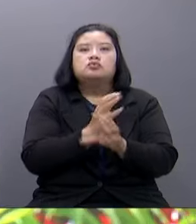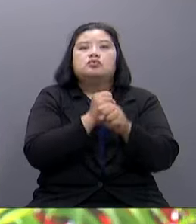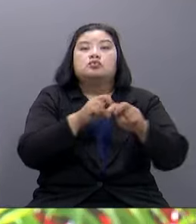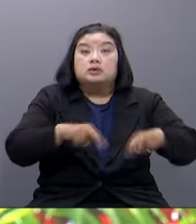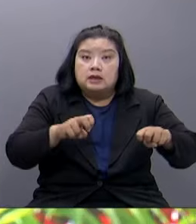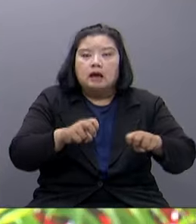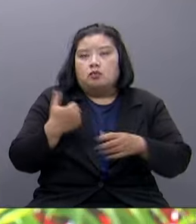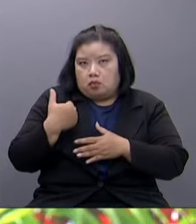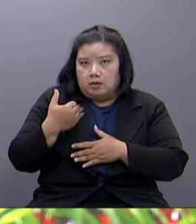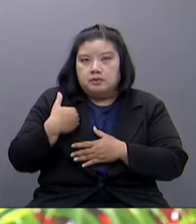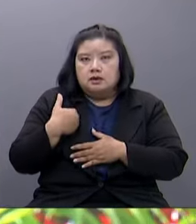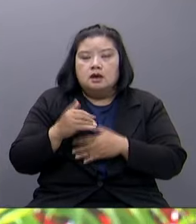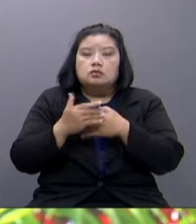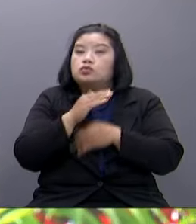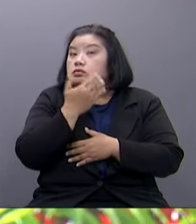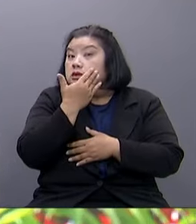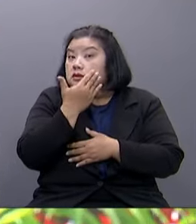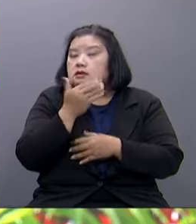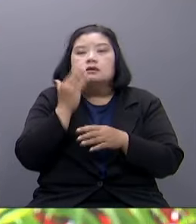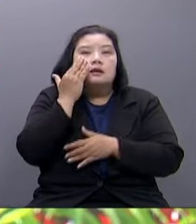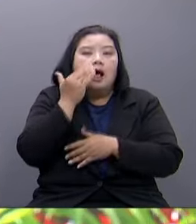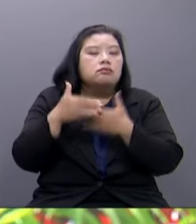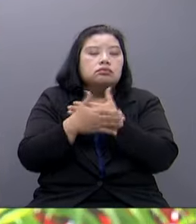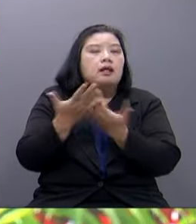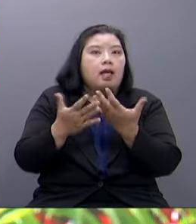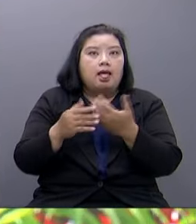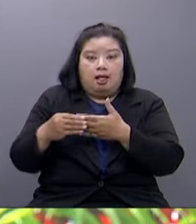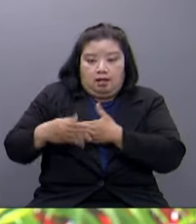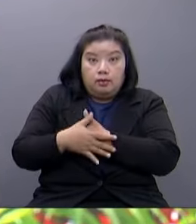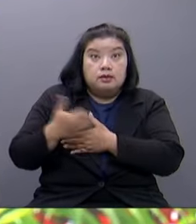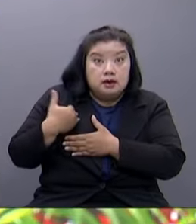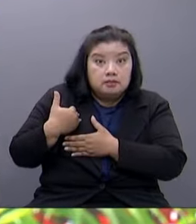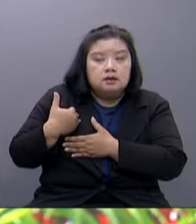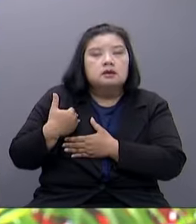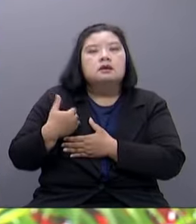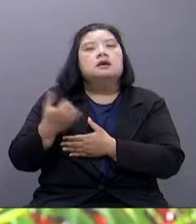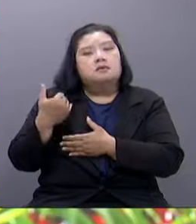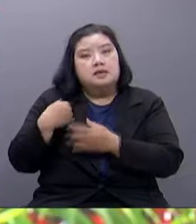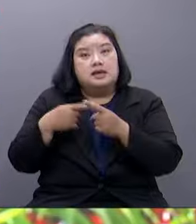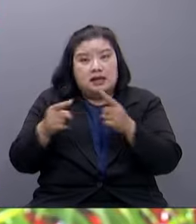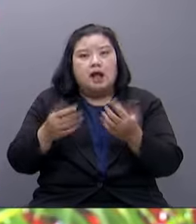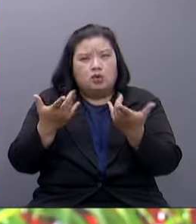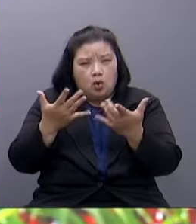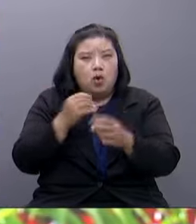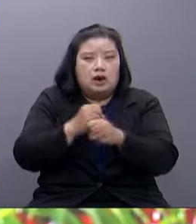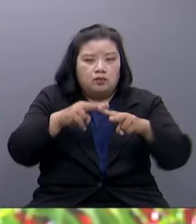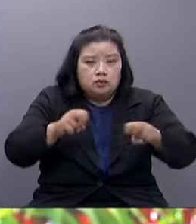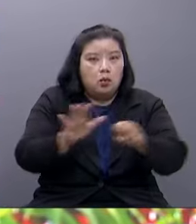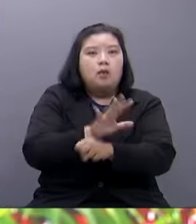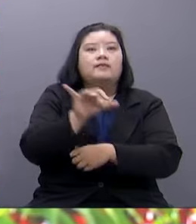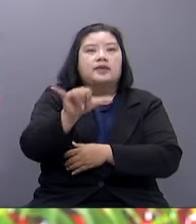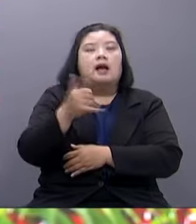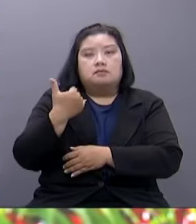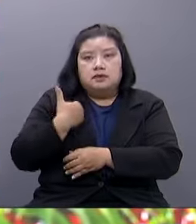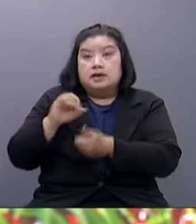artหรอวามข้มูมากขึ้ ยังแนะนำ